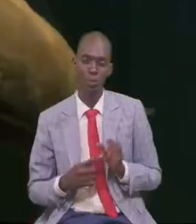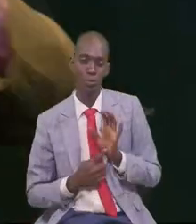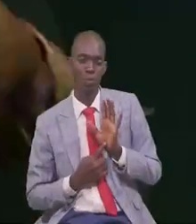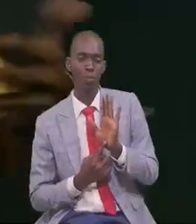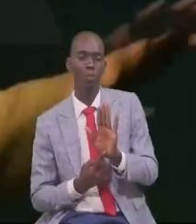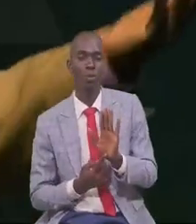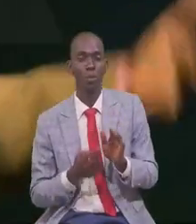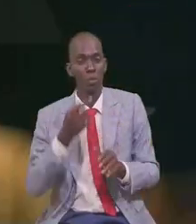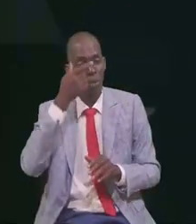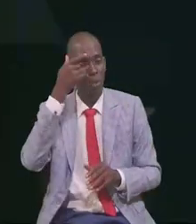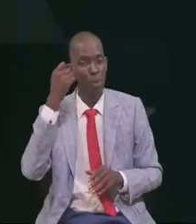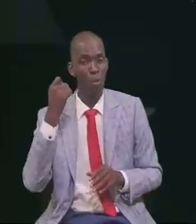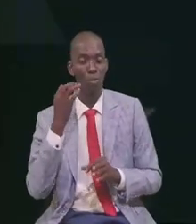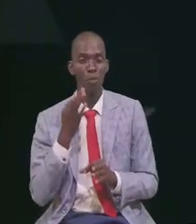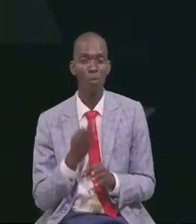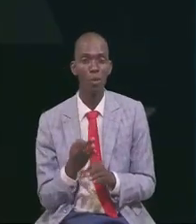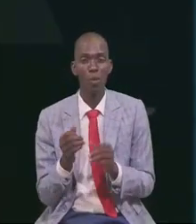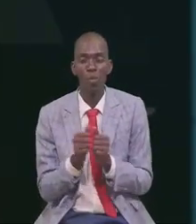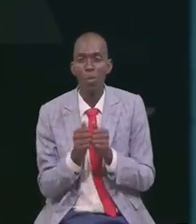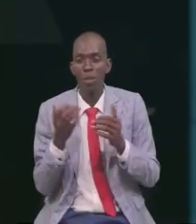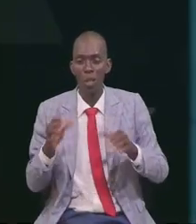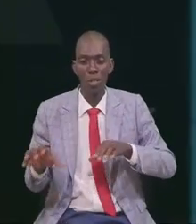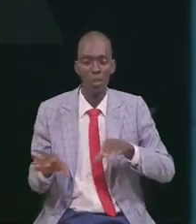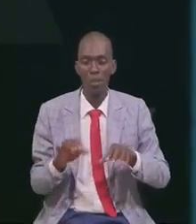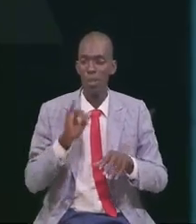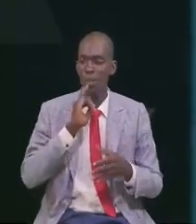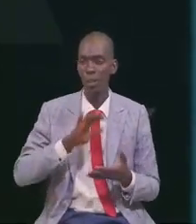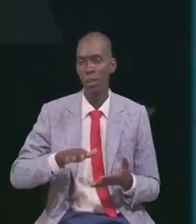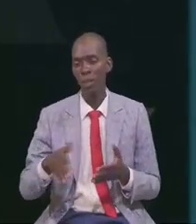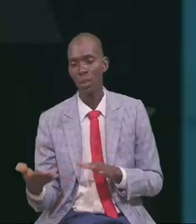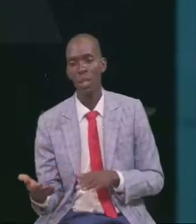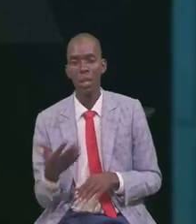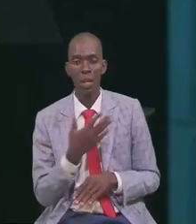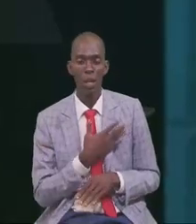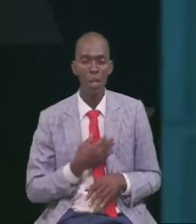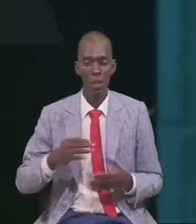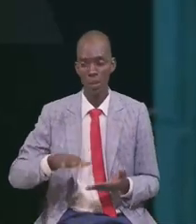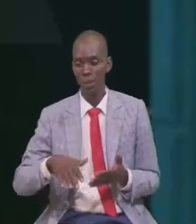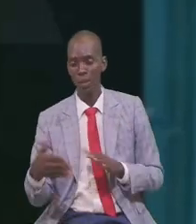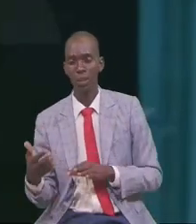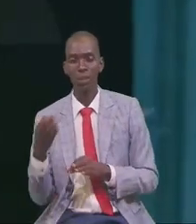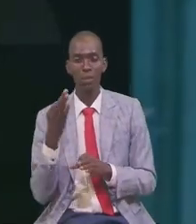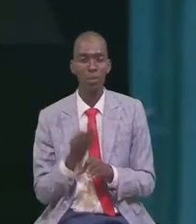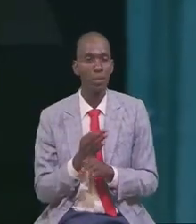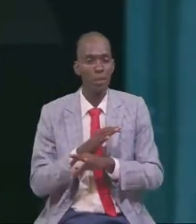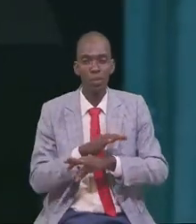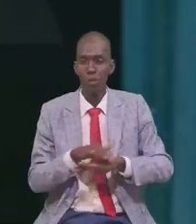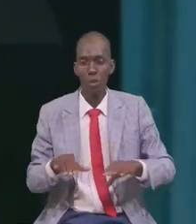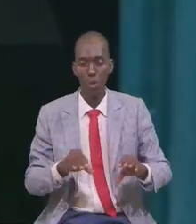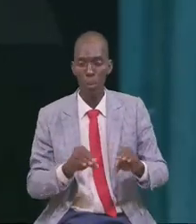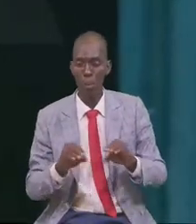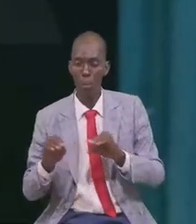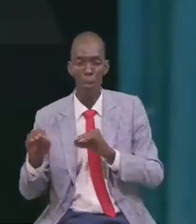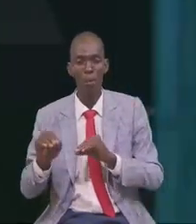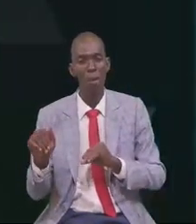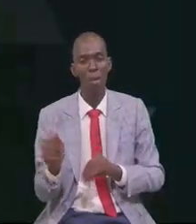la foi sans action est morte. Et la foi morte ne bouge rien du